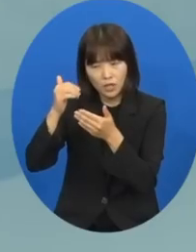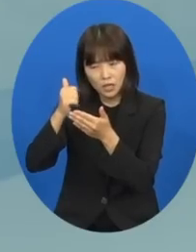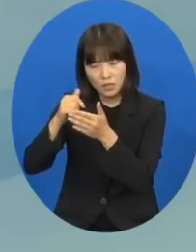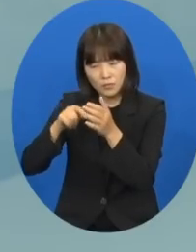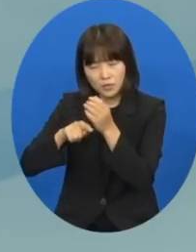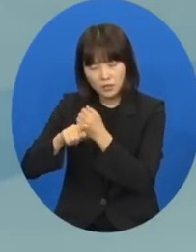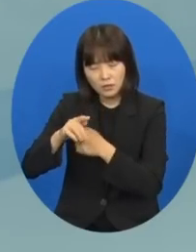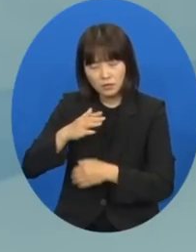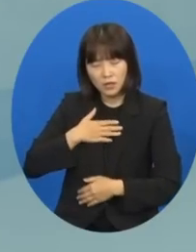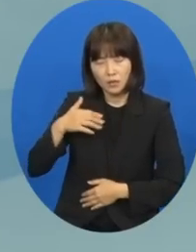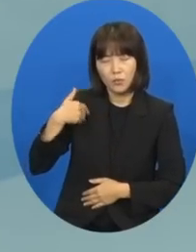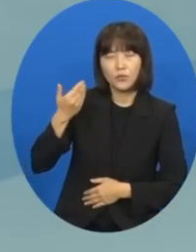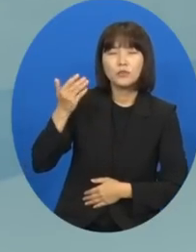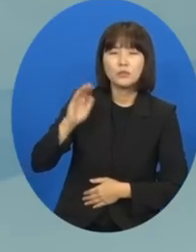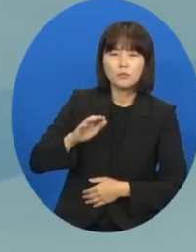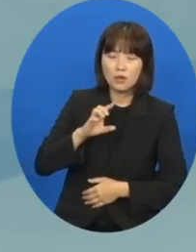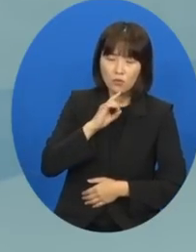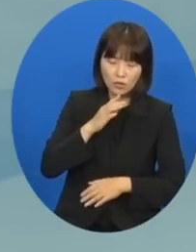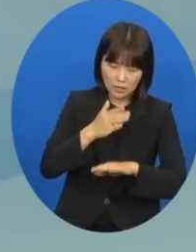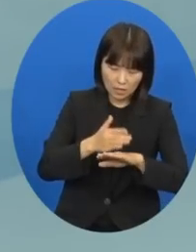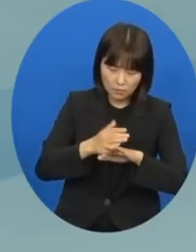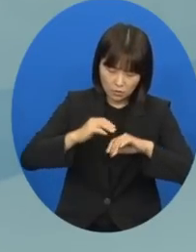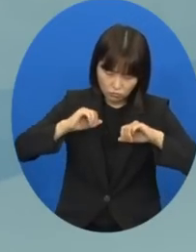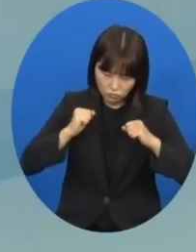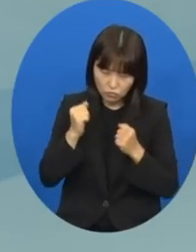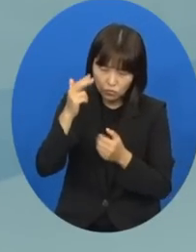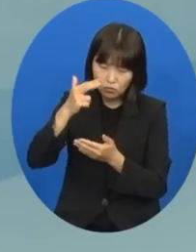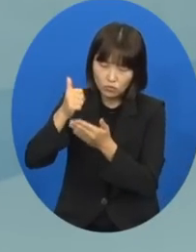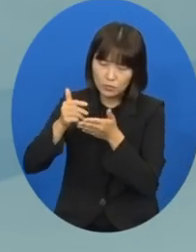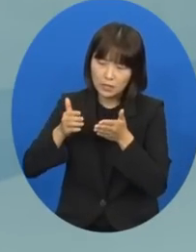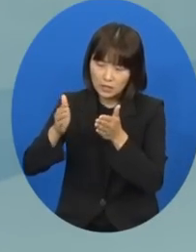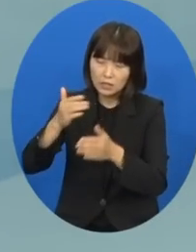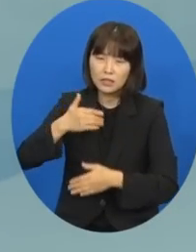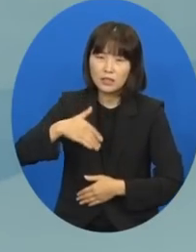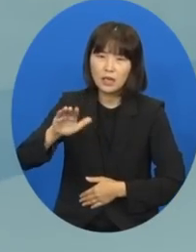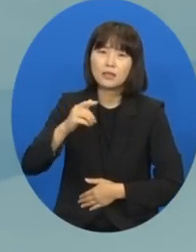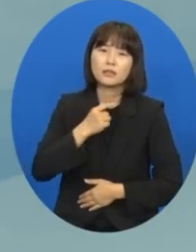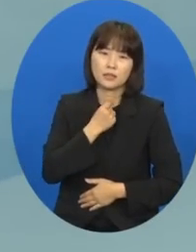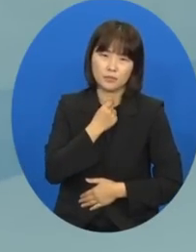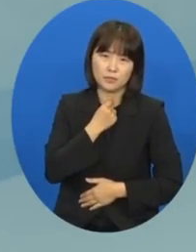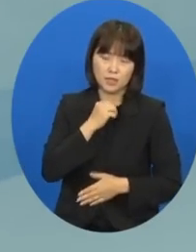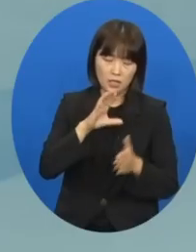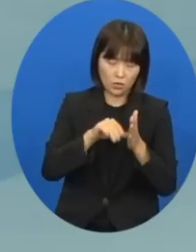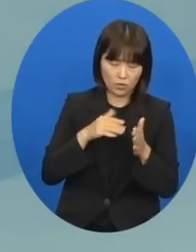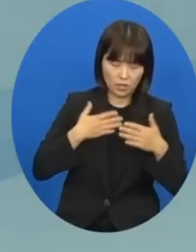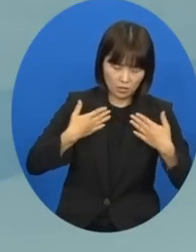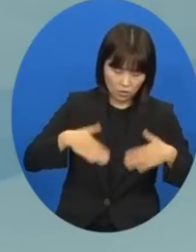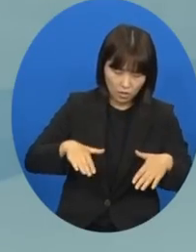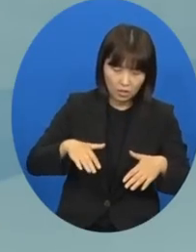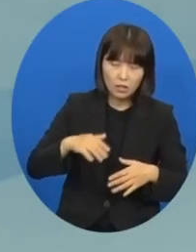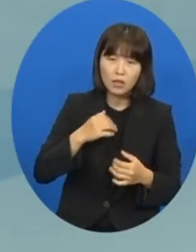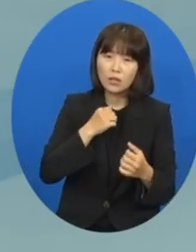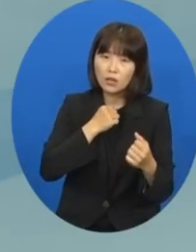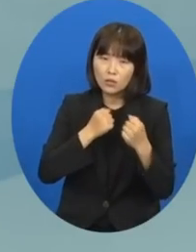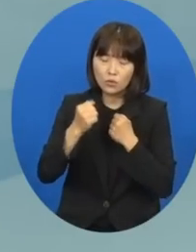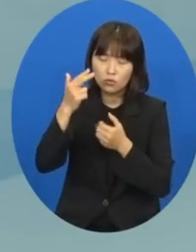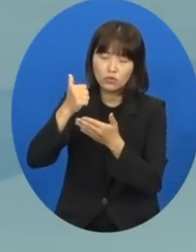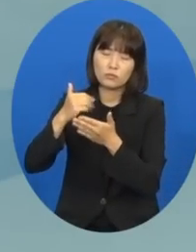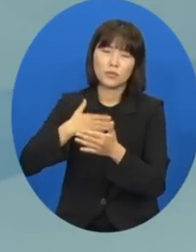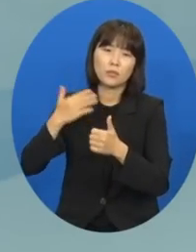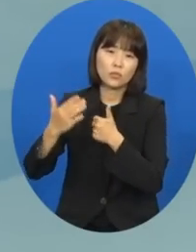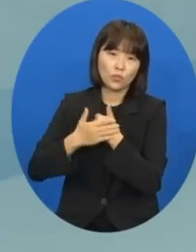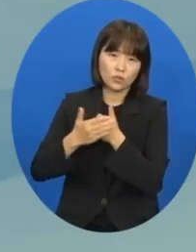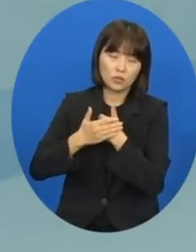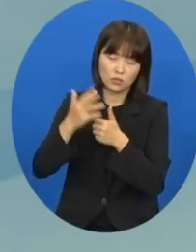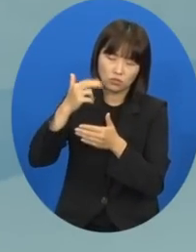수 없지만 오직 감사와 순종으로 주의 길을 가겠습니다. 때론 내가 연약해도 주님 날 도우시니 주의 놀라운 그 계획을